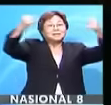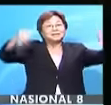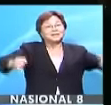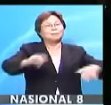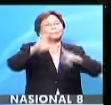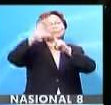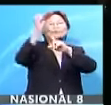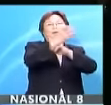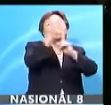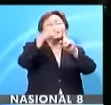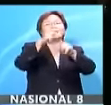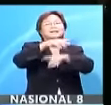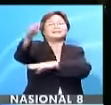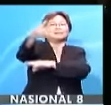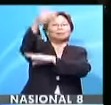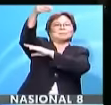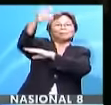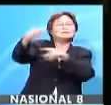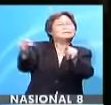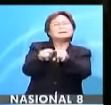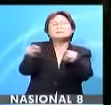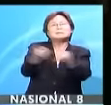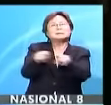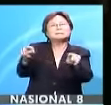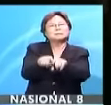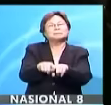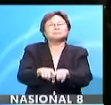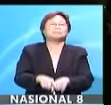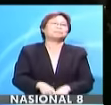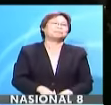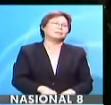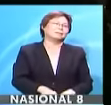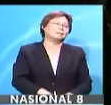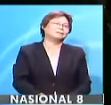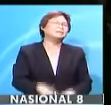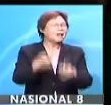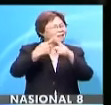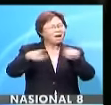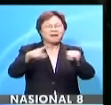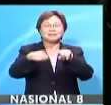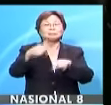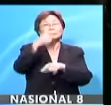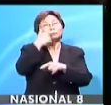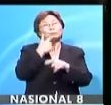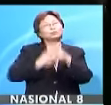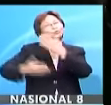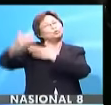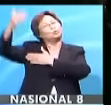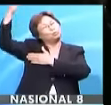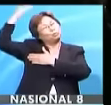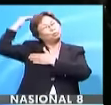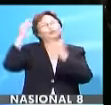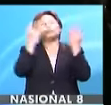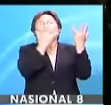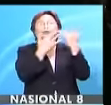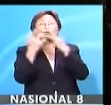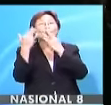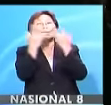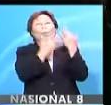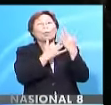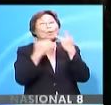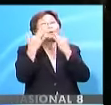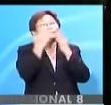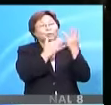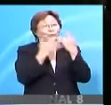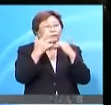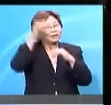ke Dataran Merdeka. Jadi ini satu kelainan yang kita tunjukkan, kerana selama ini Citrawarna adalah